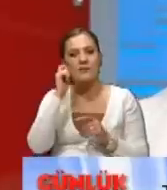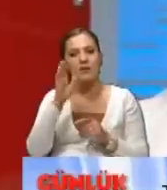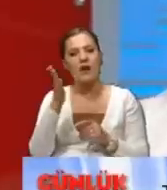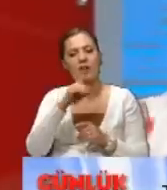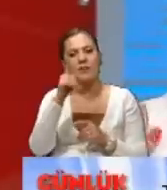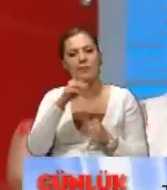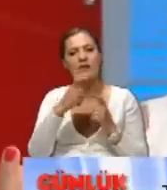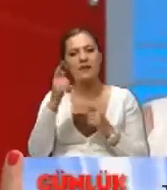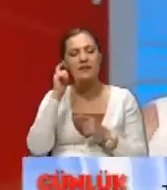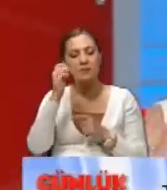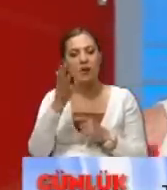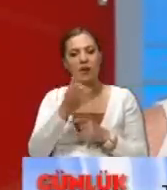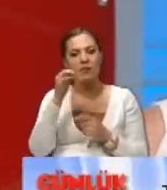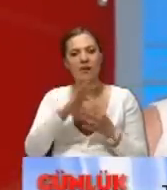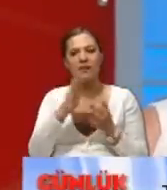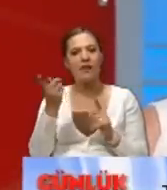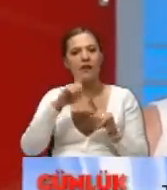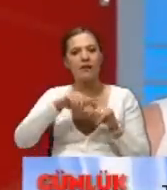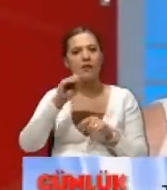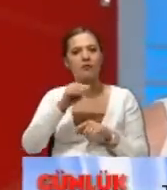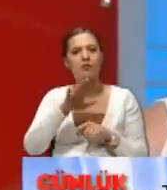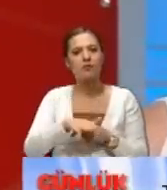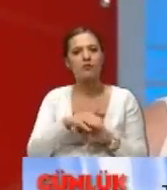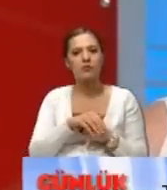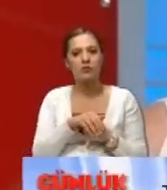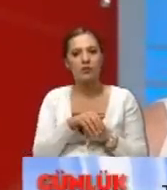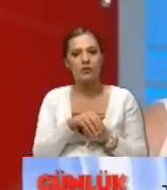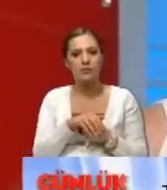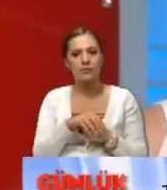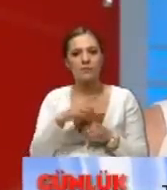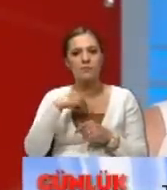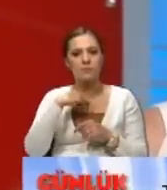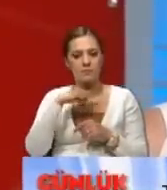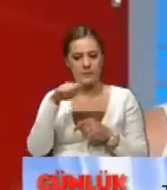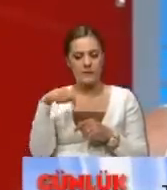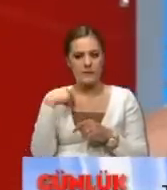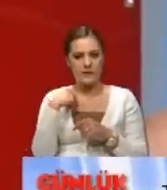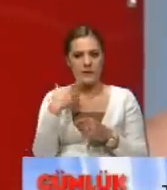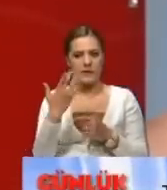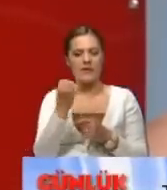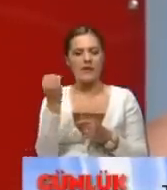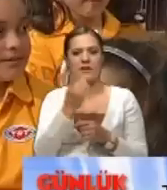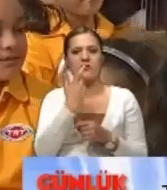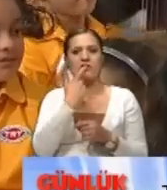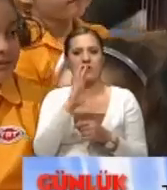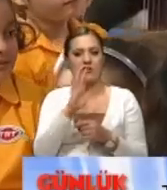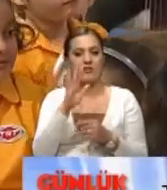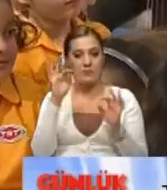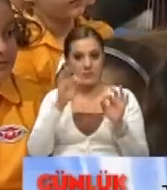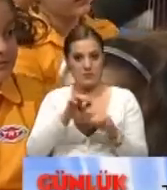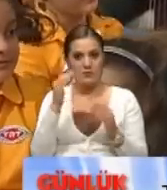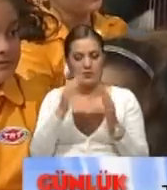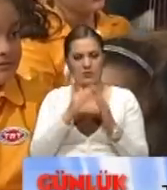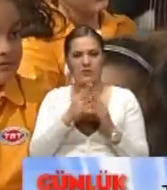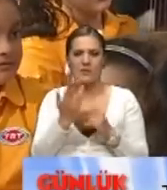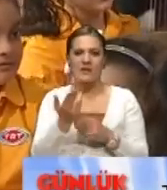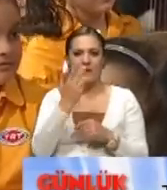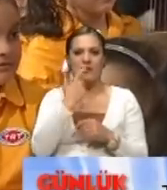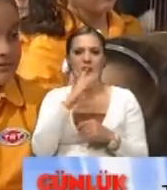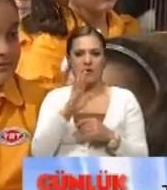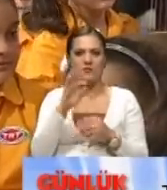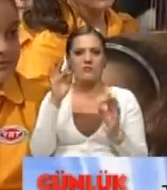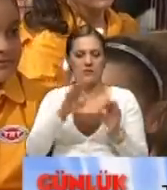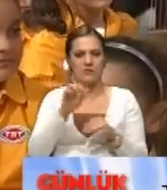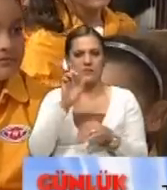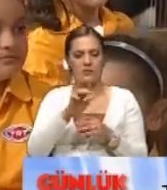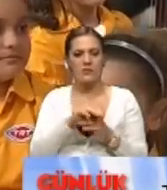Ayrı bir başlık. Tabii koro ki disiplini almak ne kadar çocuğa? Biz yani kaç yaşında mı başlaması gerekiyor? Hayır, 7 yaş dediniz 7